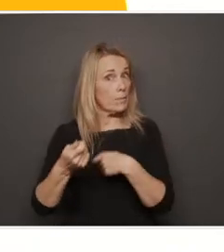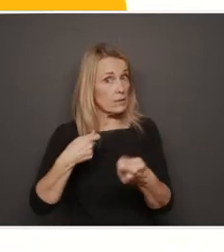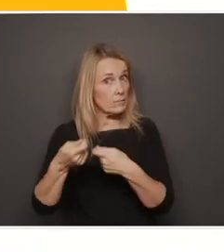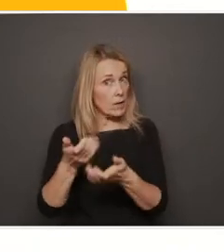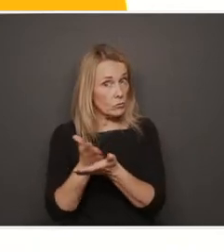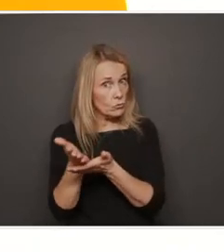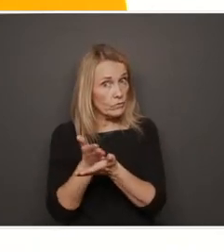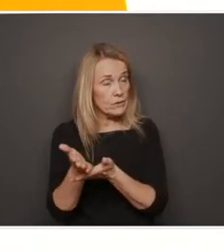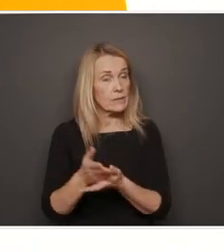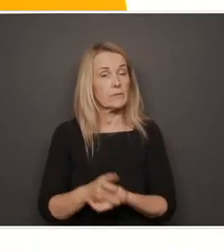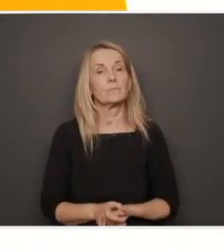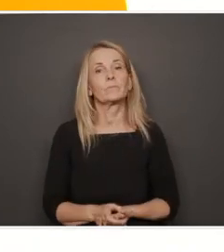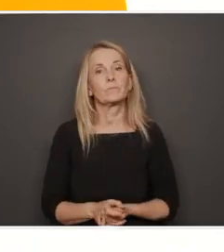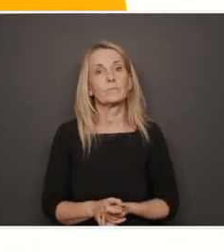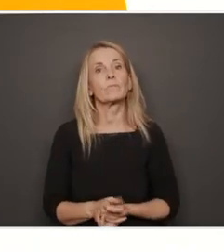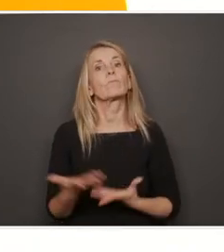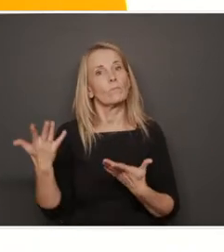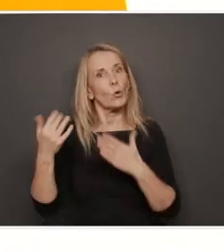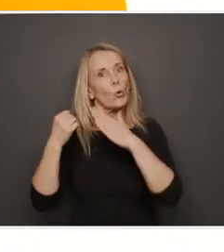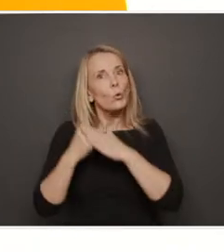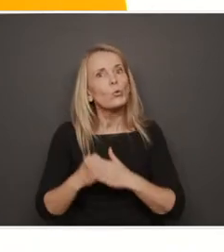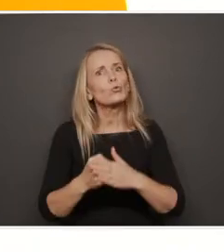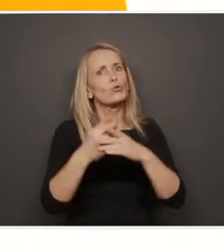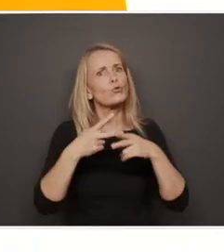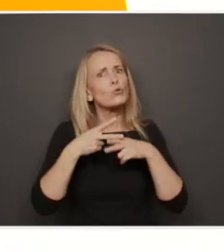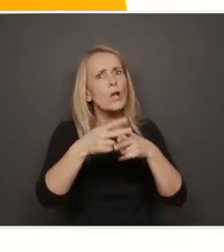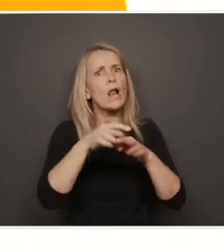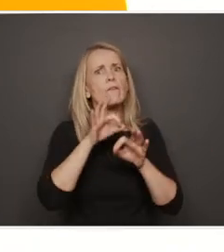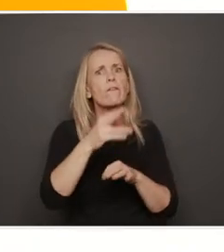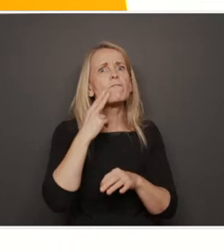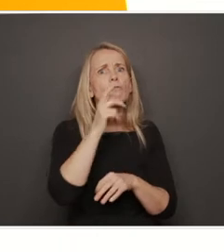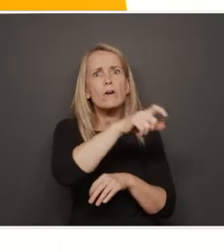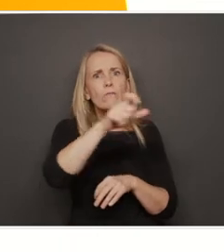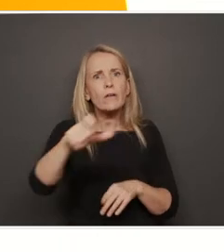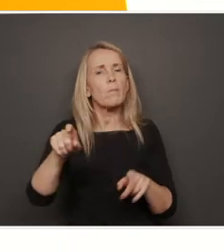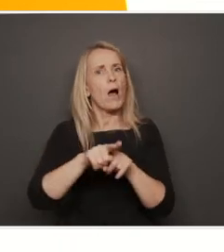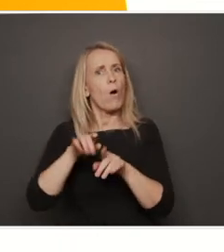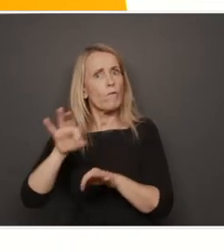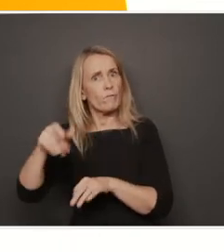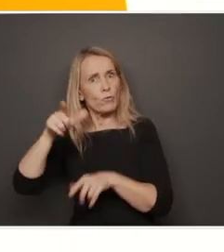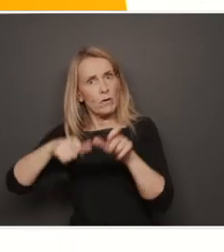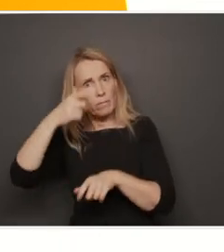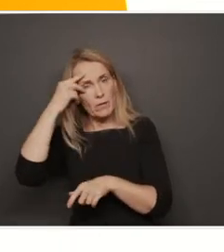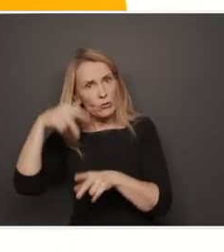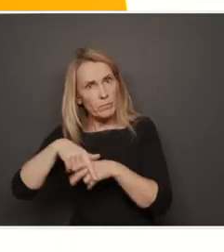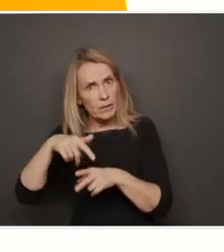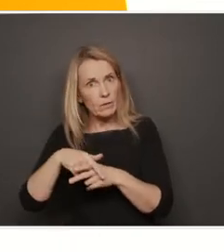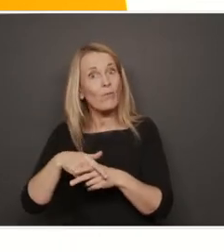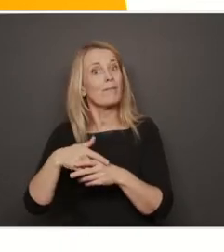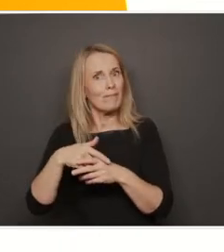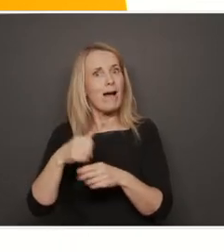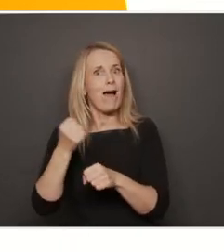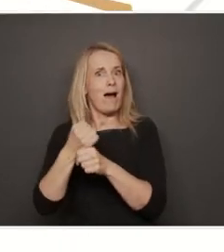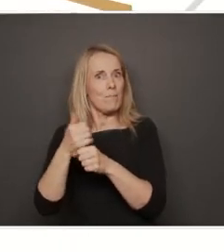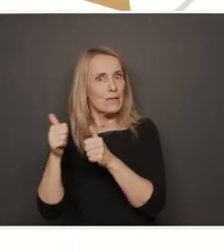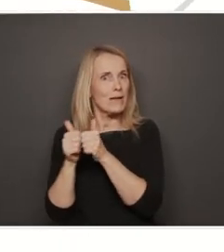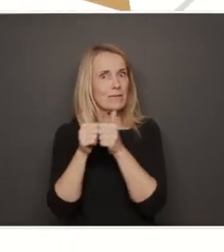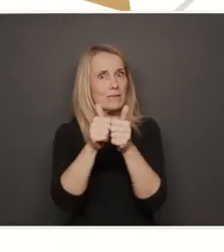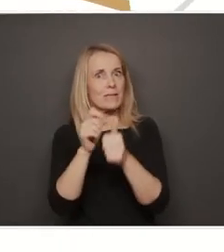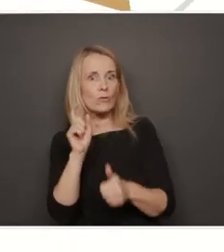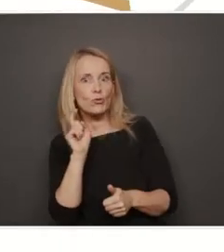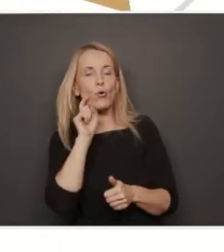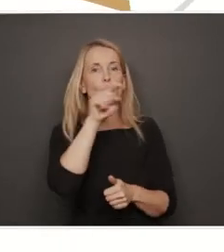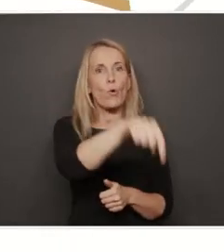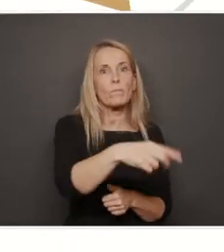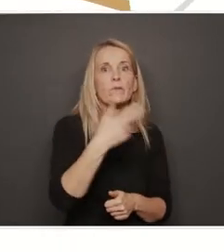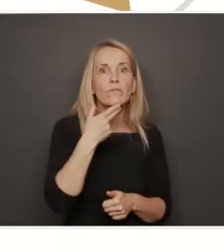Service. Unterstützende Hilfe für Arbeitnehmende und Arbeitgebende durch Arbeitsassistenzen vor Ort.